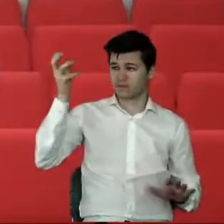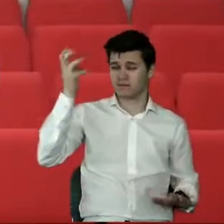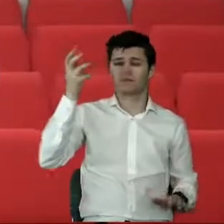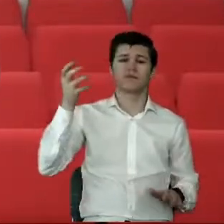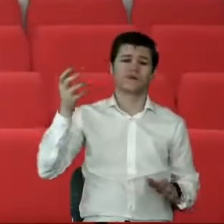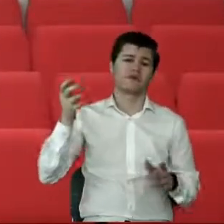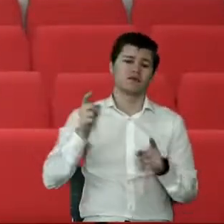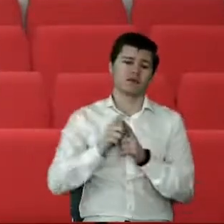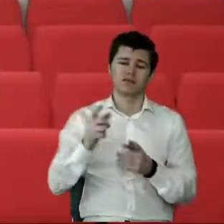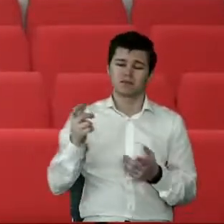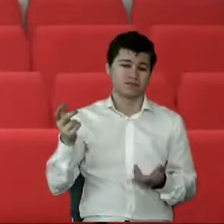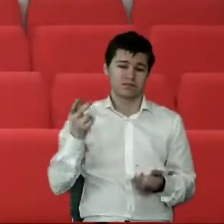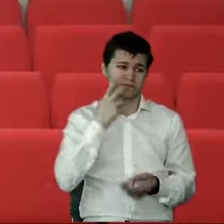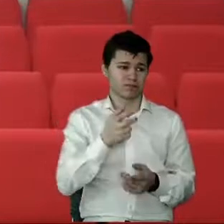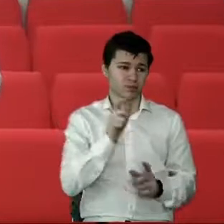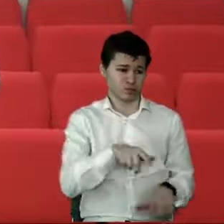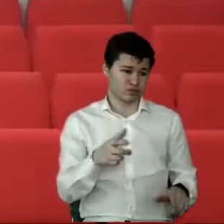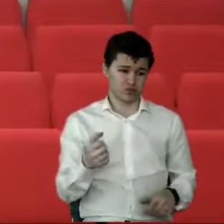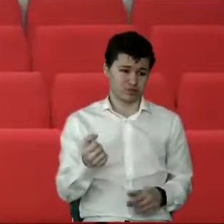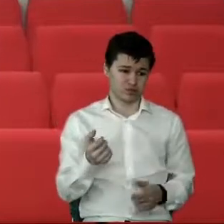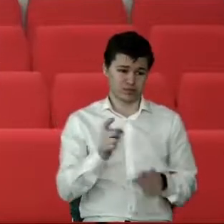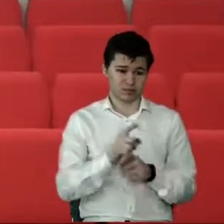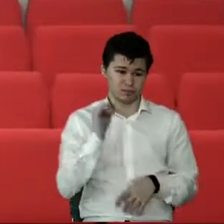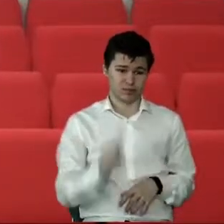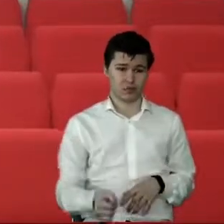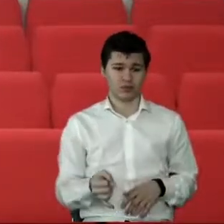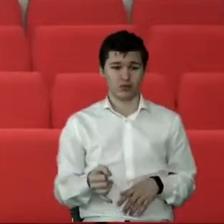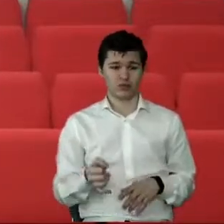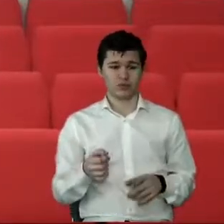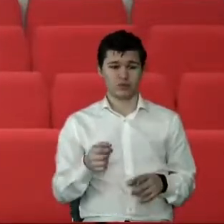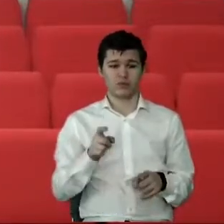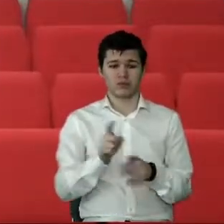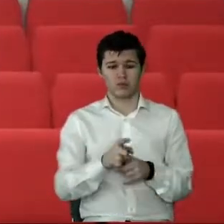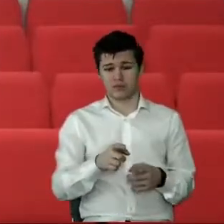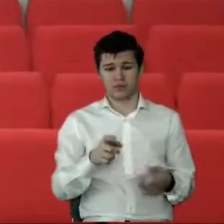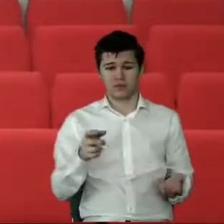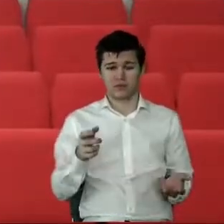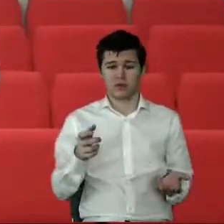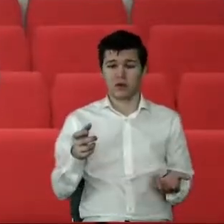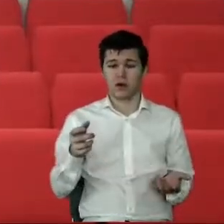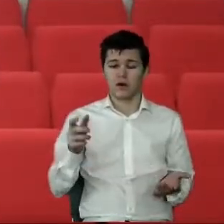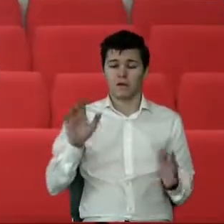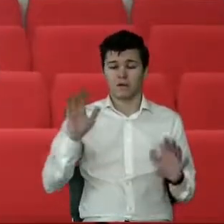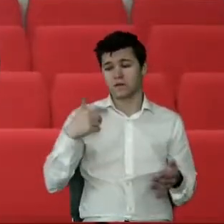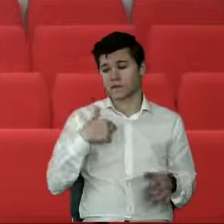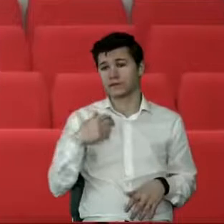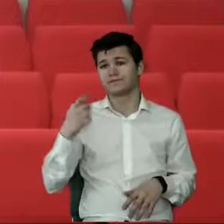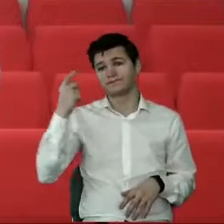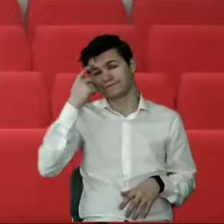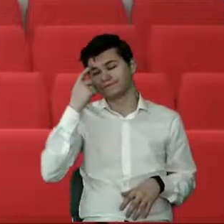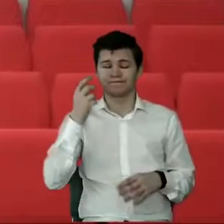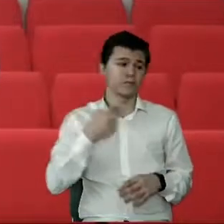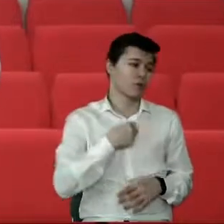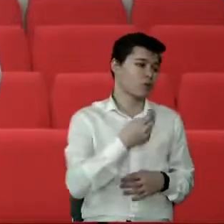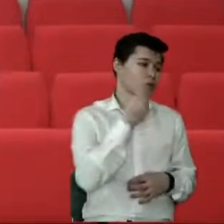другую лампочку, обычную вкручу, и вкручу ее, чтобы не было жалко. Хотя для меня это было такой явный, там, смешной показатель. Только что мы